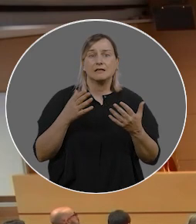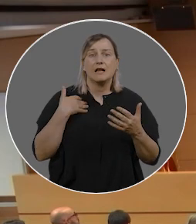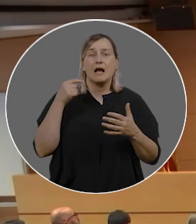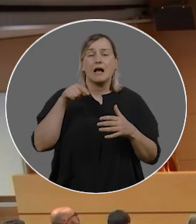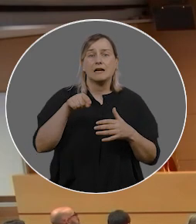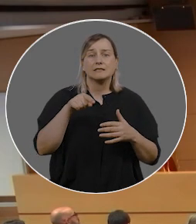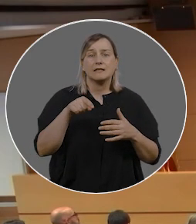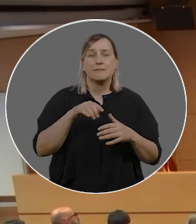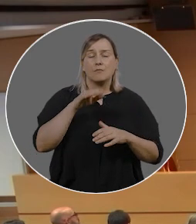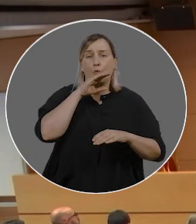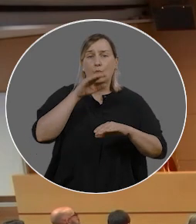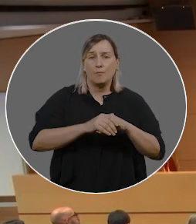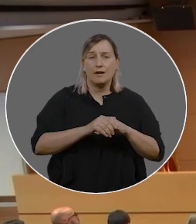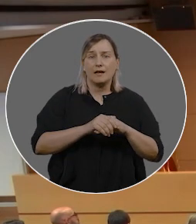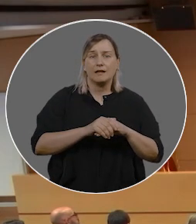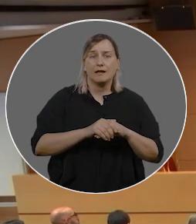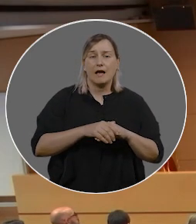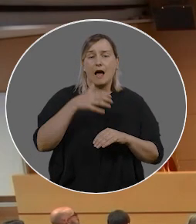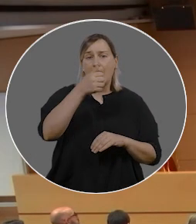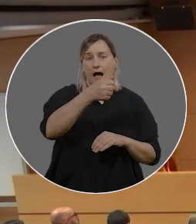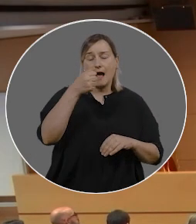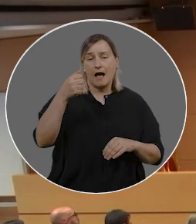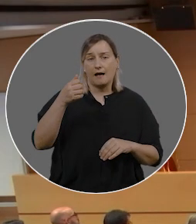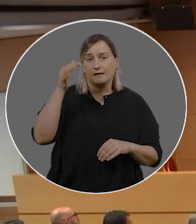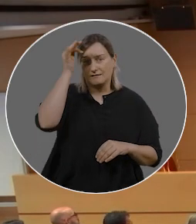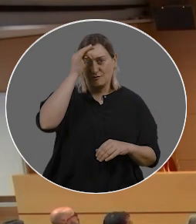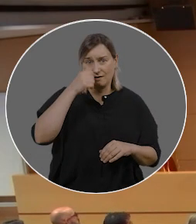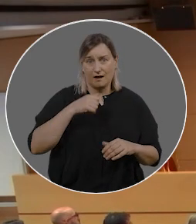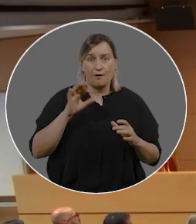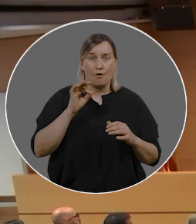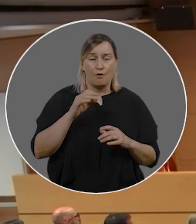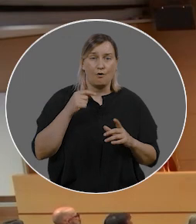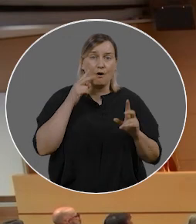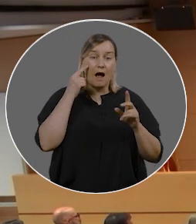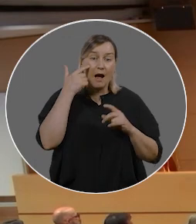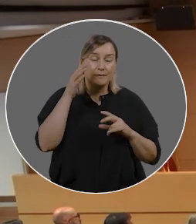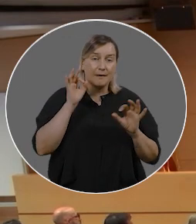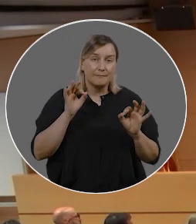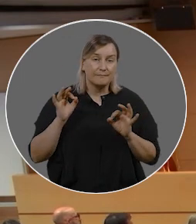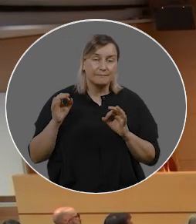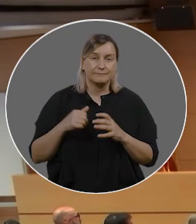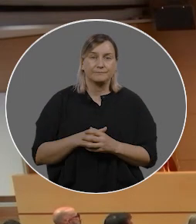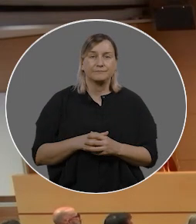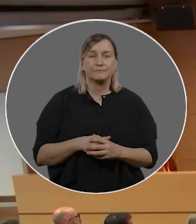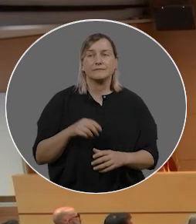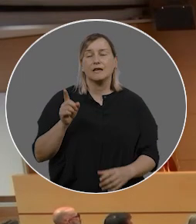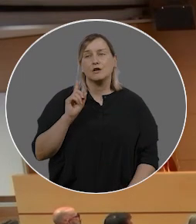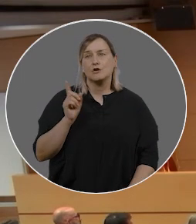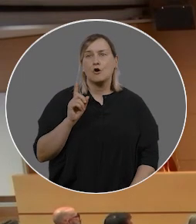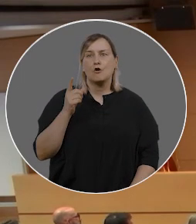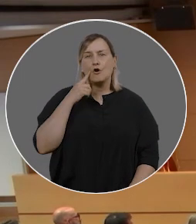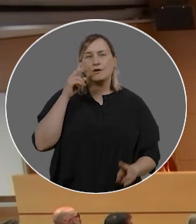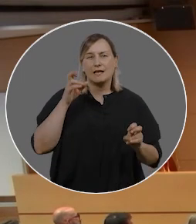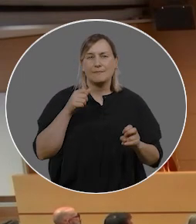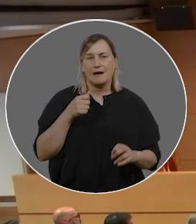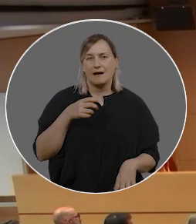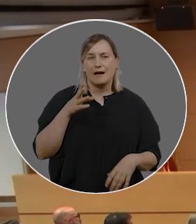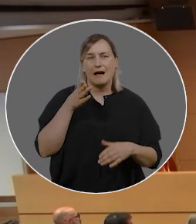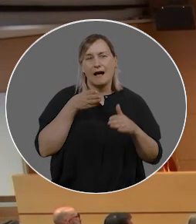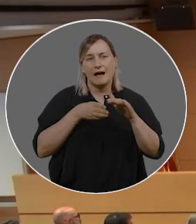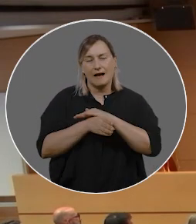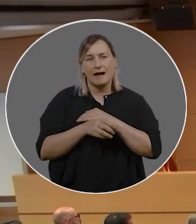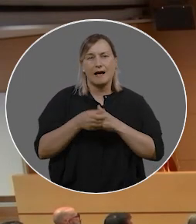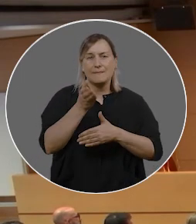estem complint, no?, amb la doble A, en principi, o hauríem, no? Això... No, això